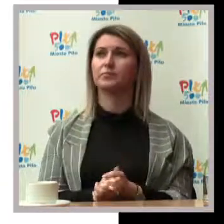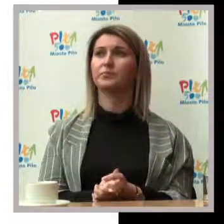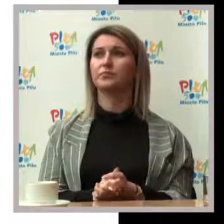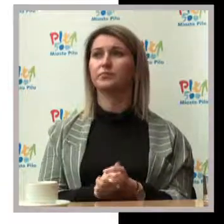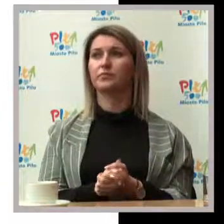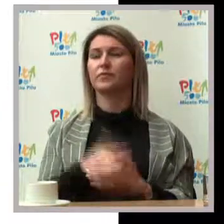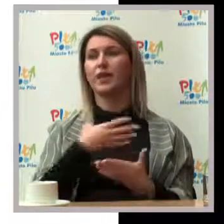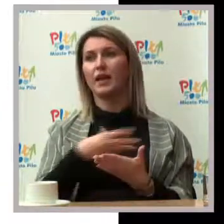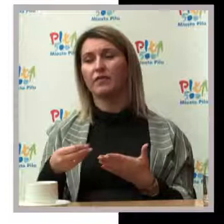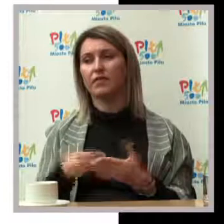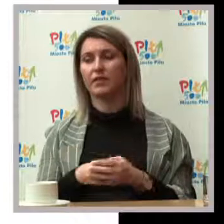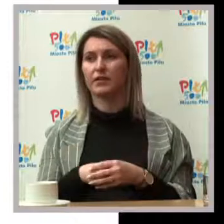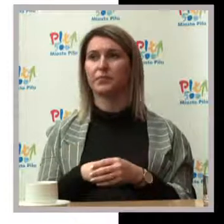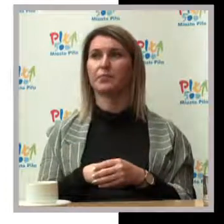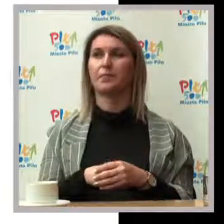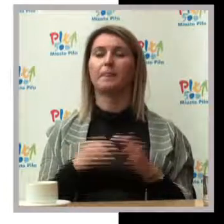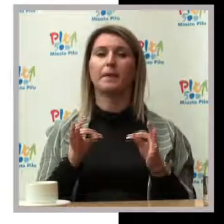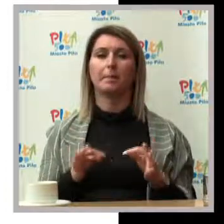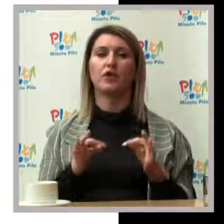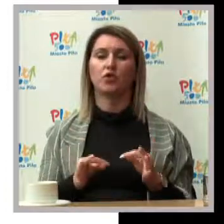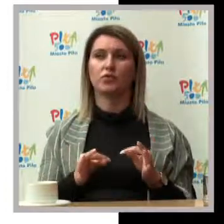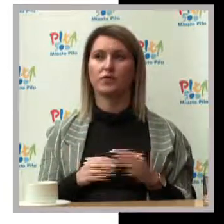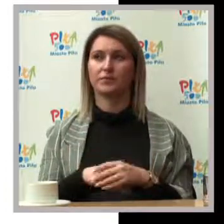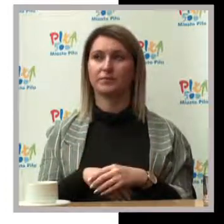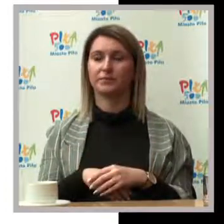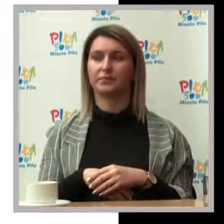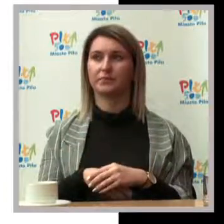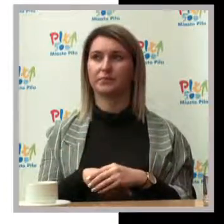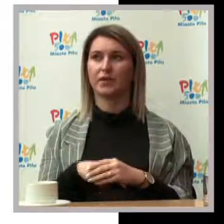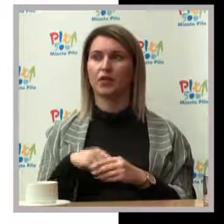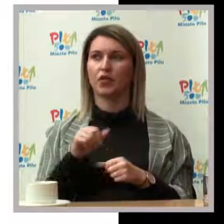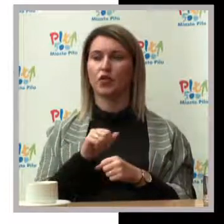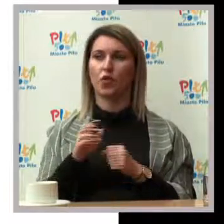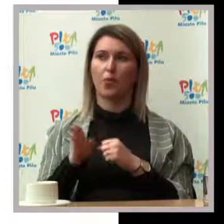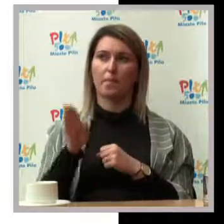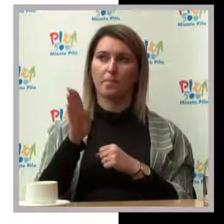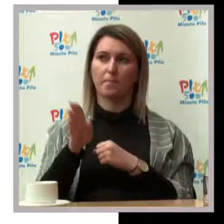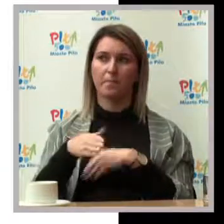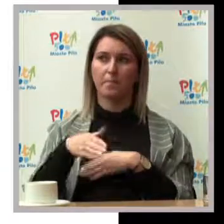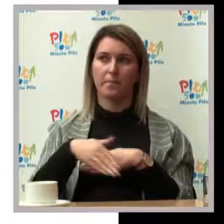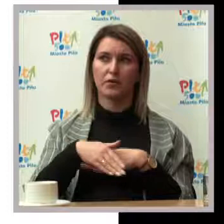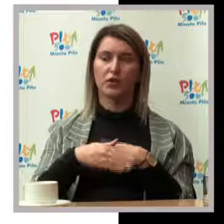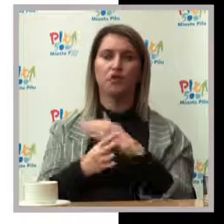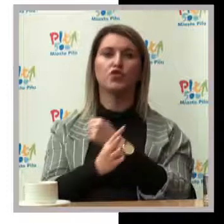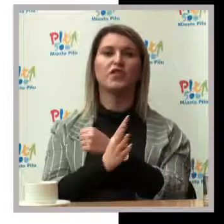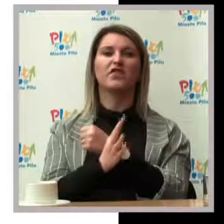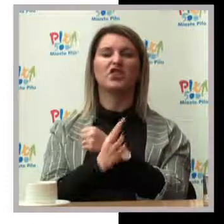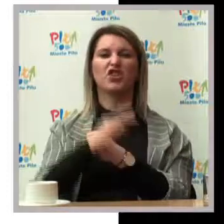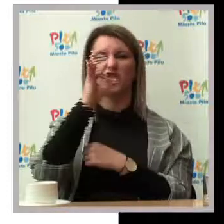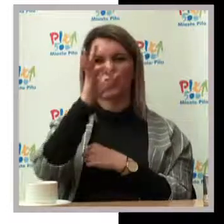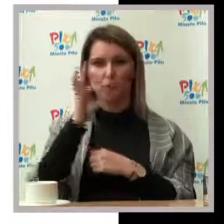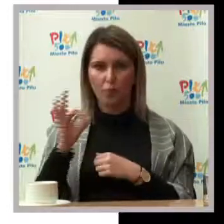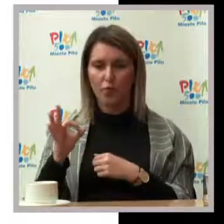I wydatki. Proszę Państwa, wydatki bieżące to prawie 90% naszego budżetu, 295,5